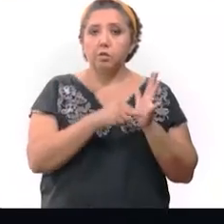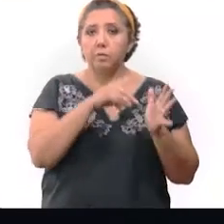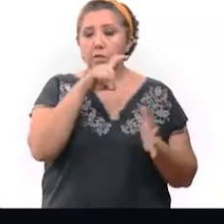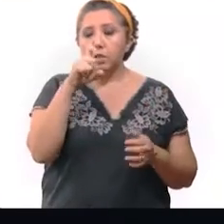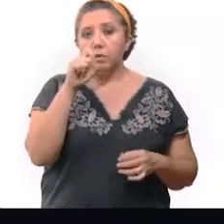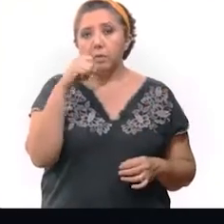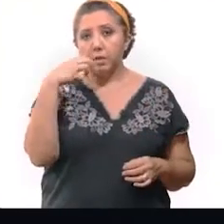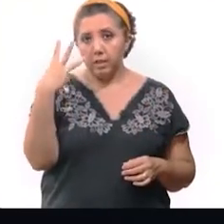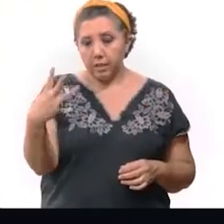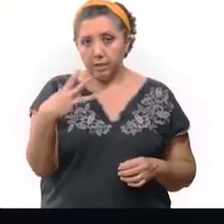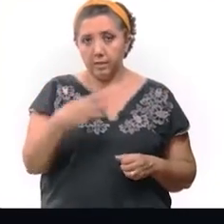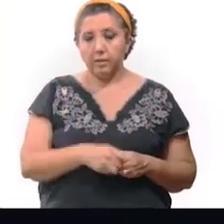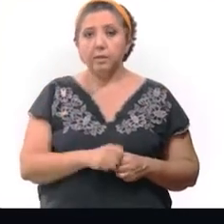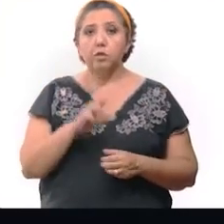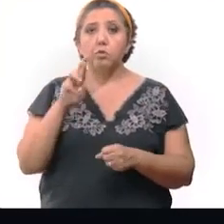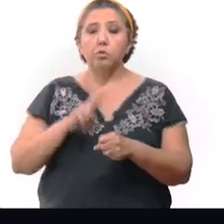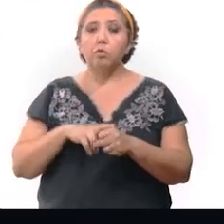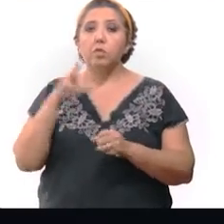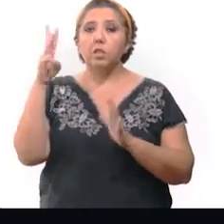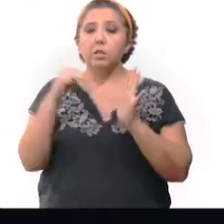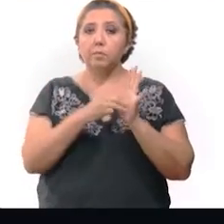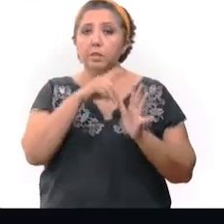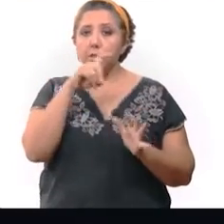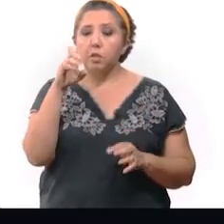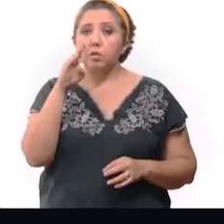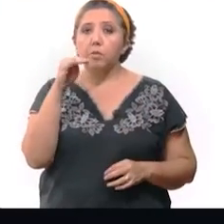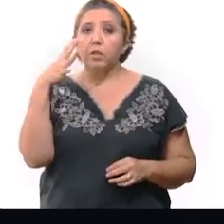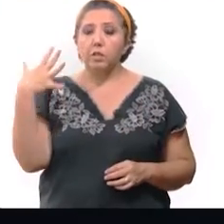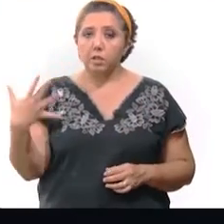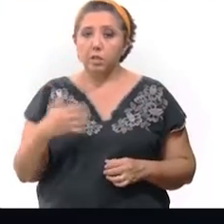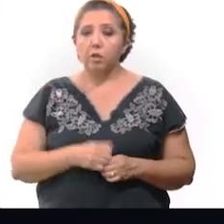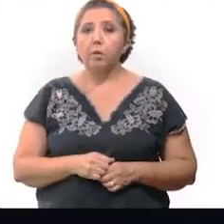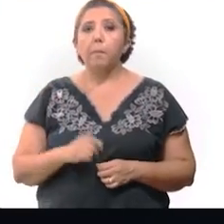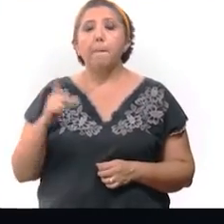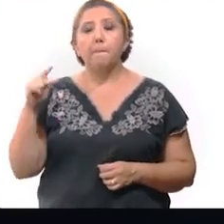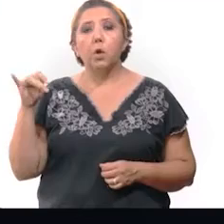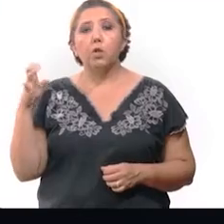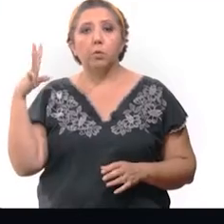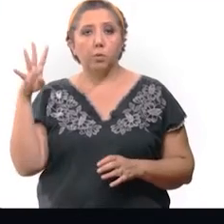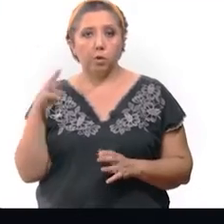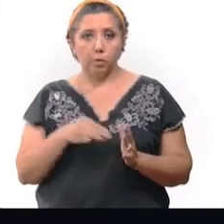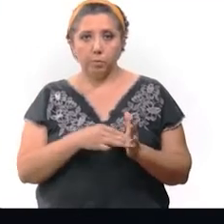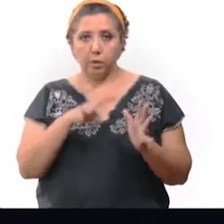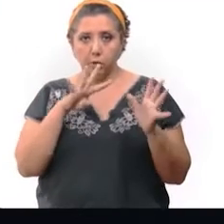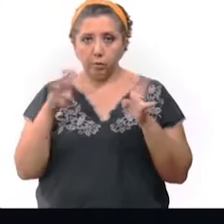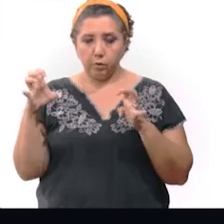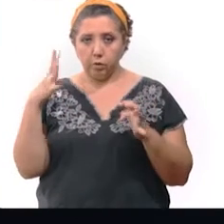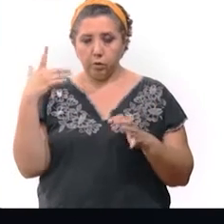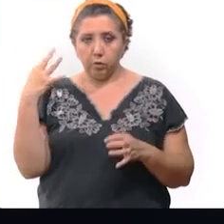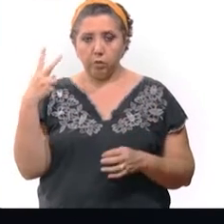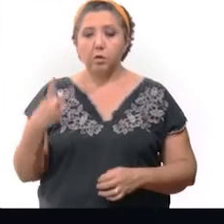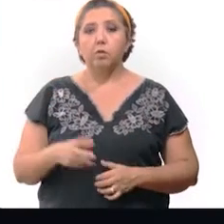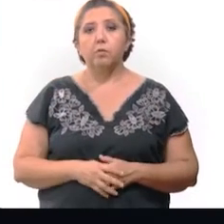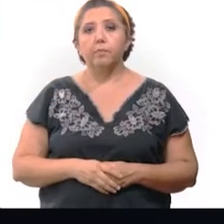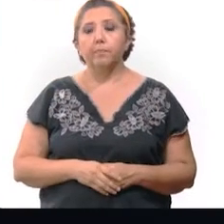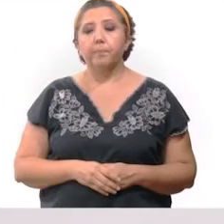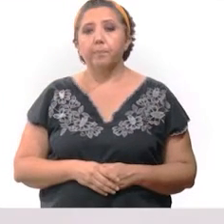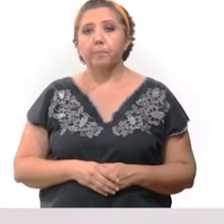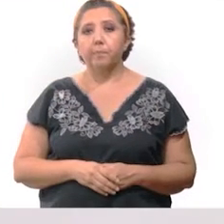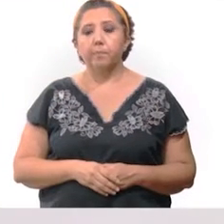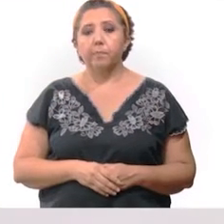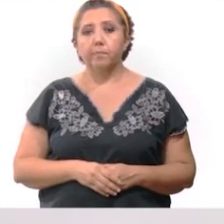3,941 makpak kymik yorale koronaviruso, ixilubukak ojano yano 448,